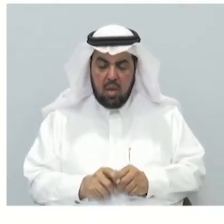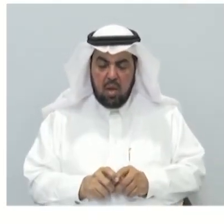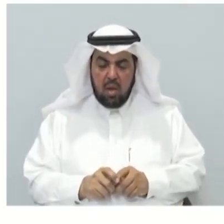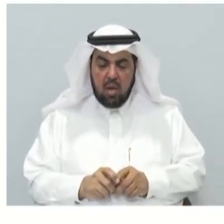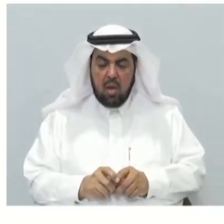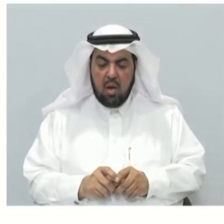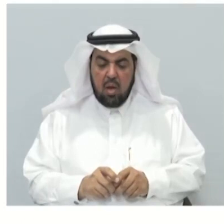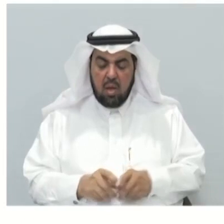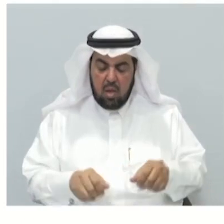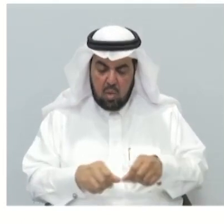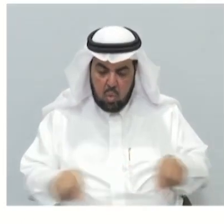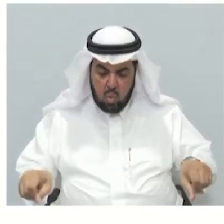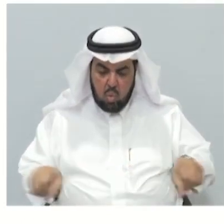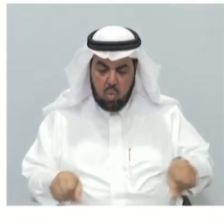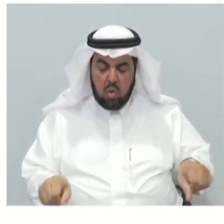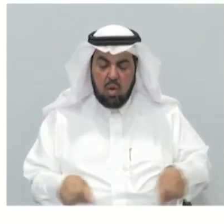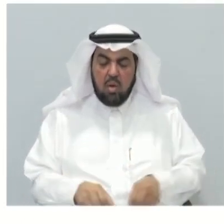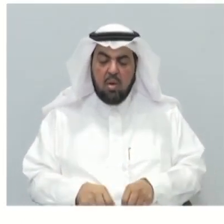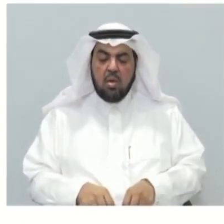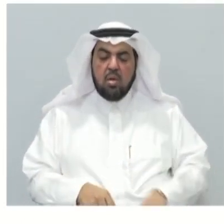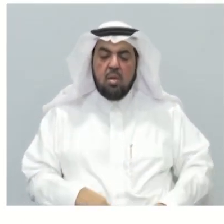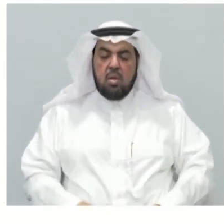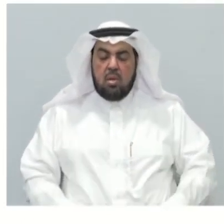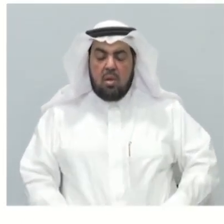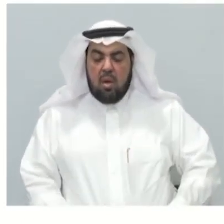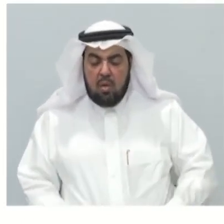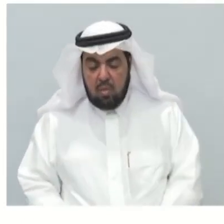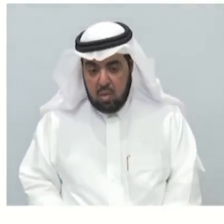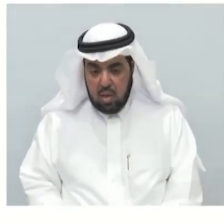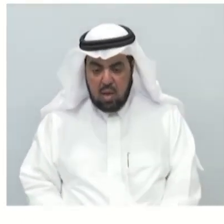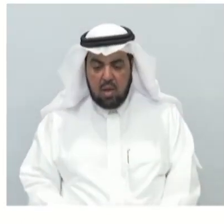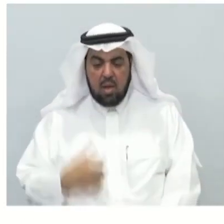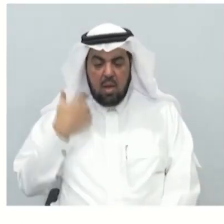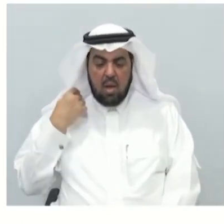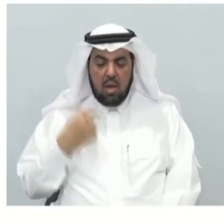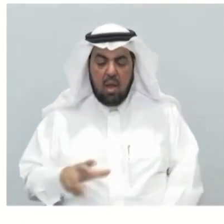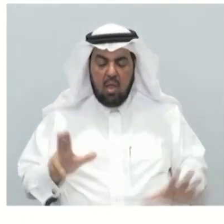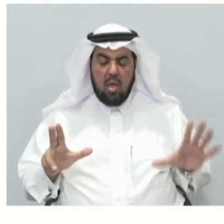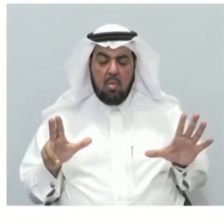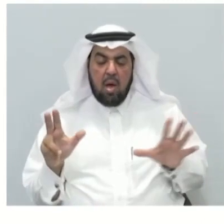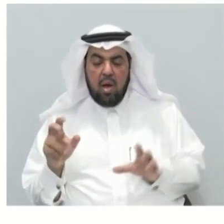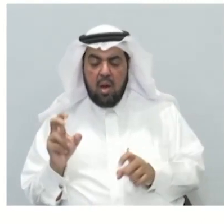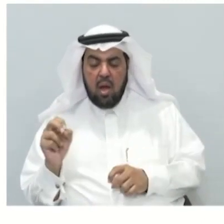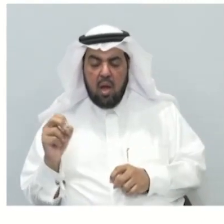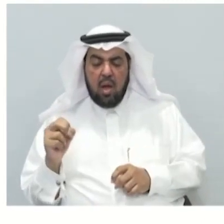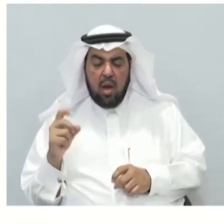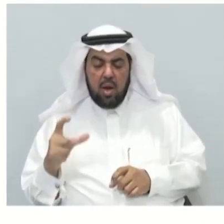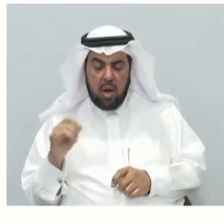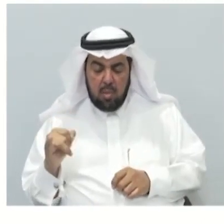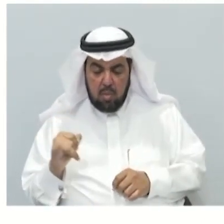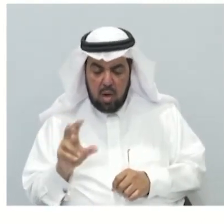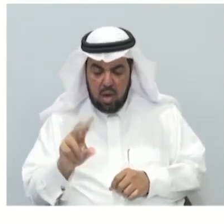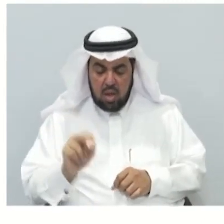ان طول طول بي سي هنا راح يكون كم 8 فيت لان اجزاء